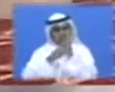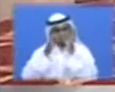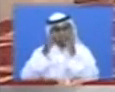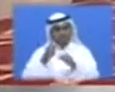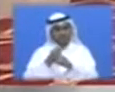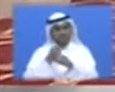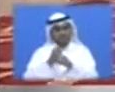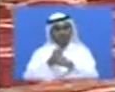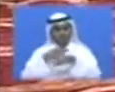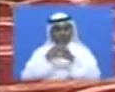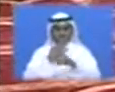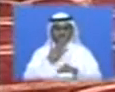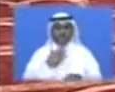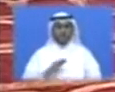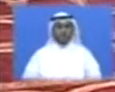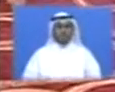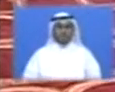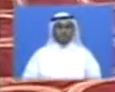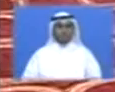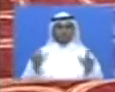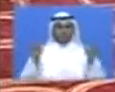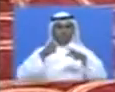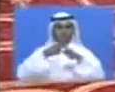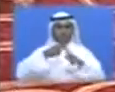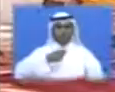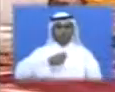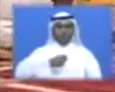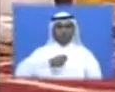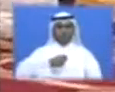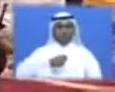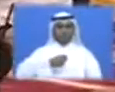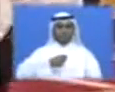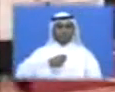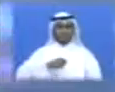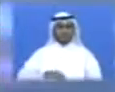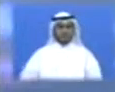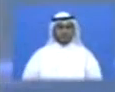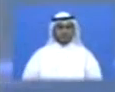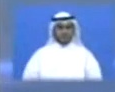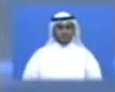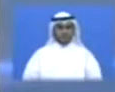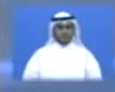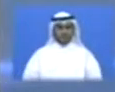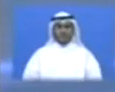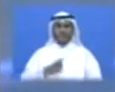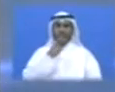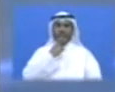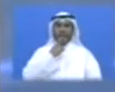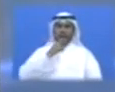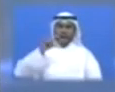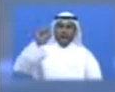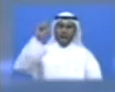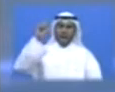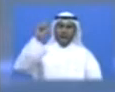الرعاية الاجتماعية الشاملة لهم. مروه محرم، تلفزيون دولة الكويت. قامت جمعية الهلال